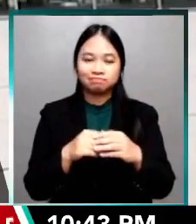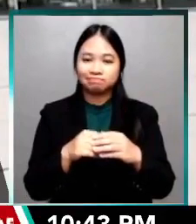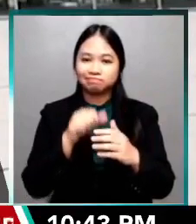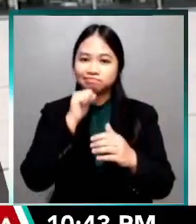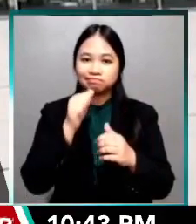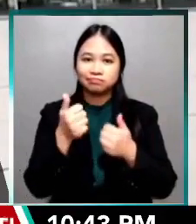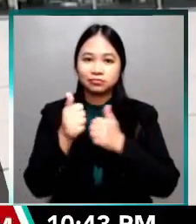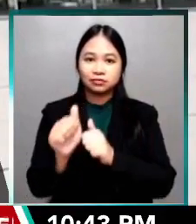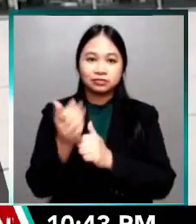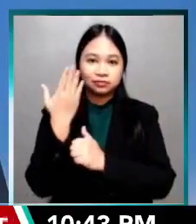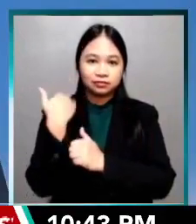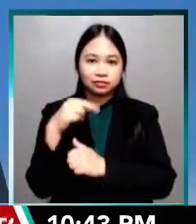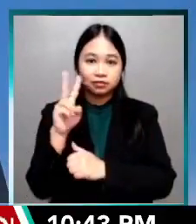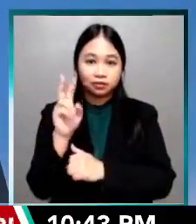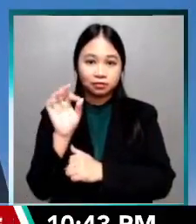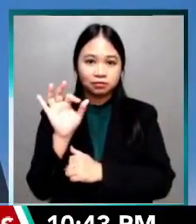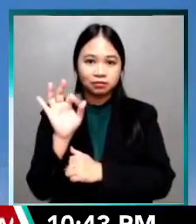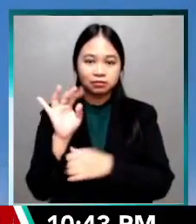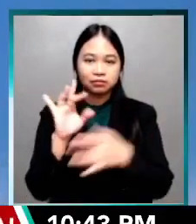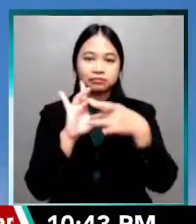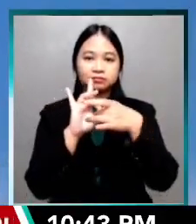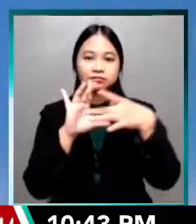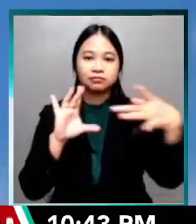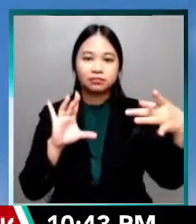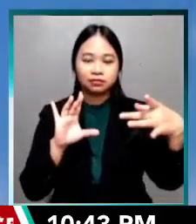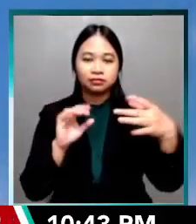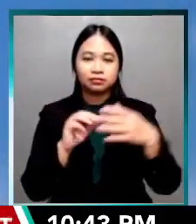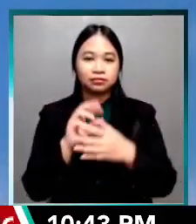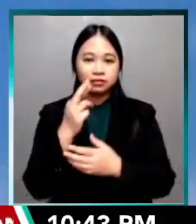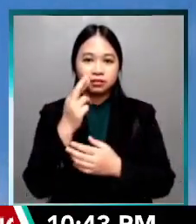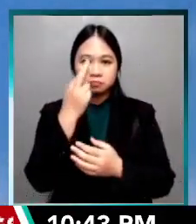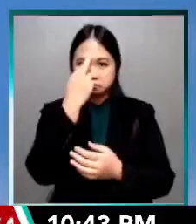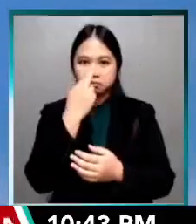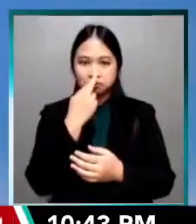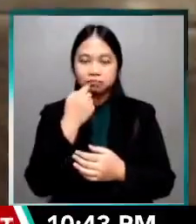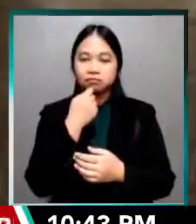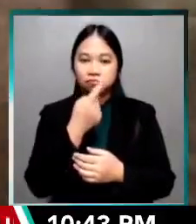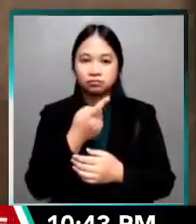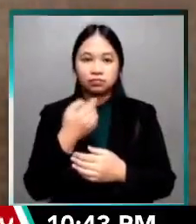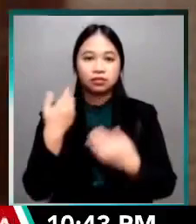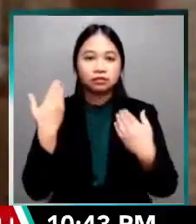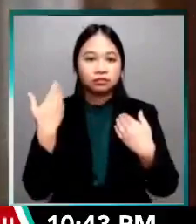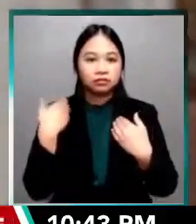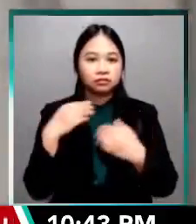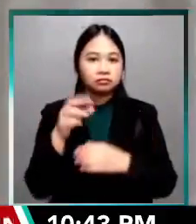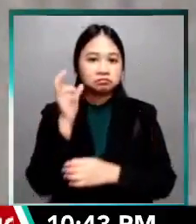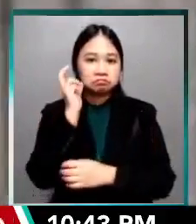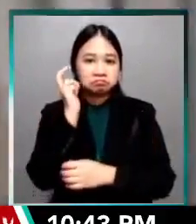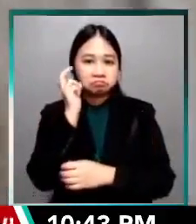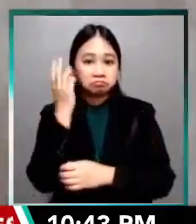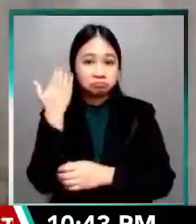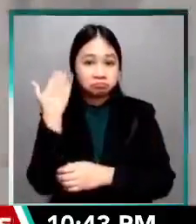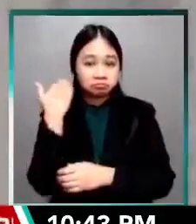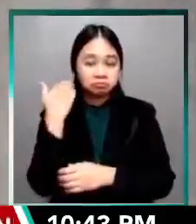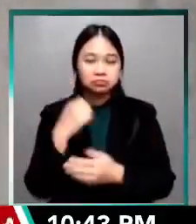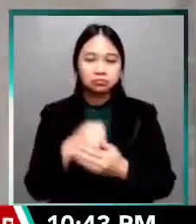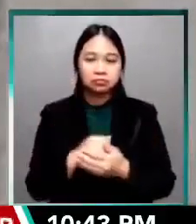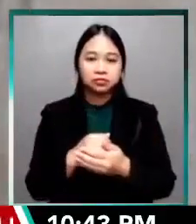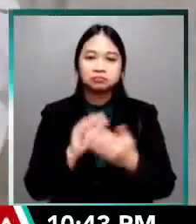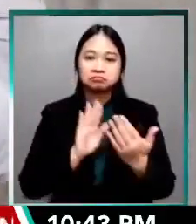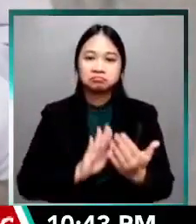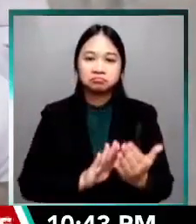Rome Statute na nagtatag ng ICC. Sabi ng kampo ni dating Pangulong Rodrigo Duterte, haharapin lang nito ang